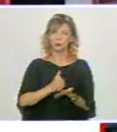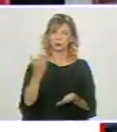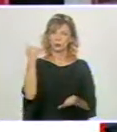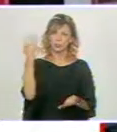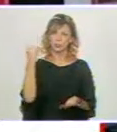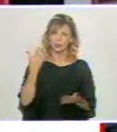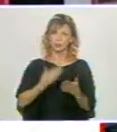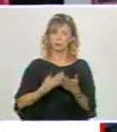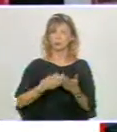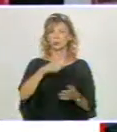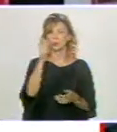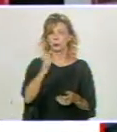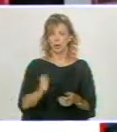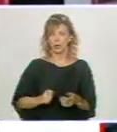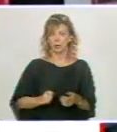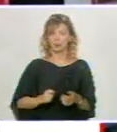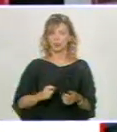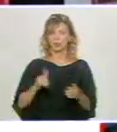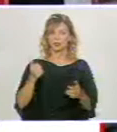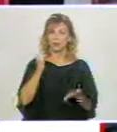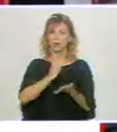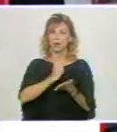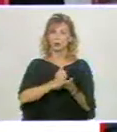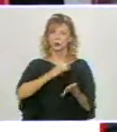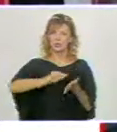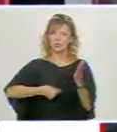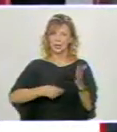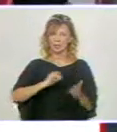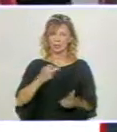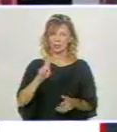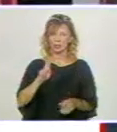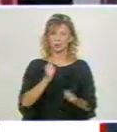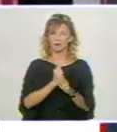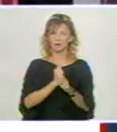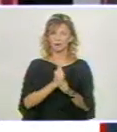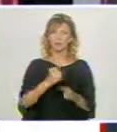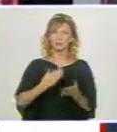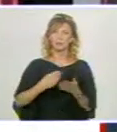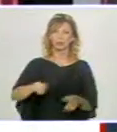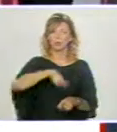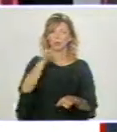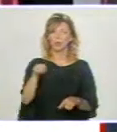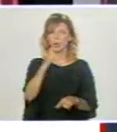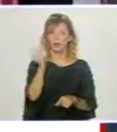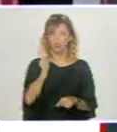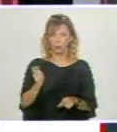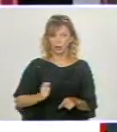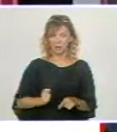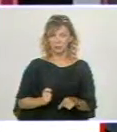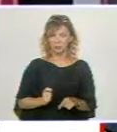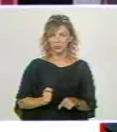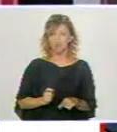proiect, iar autorizația de securitate la incendiu se obține în urma unui alt proiect făcut de un proiectant autorizat în